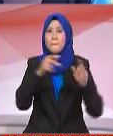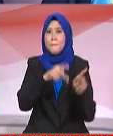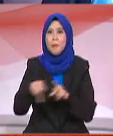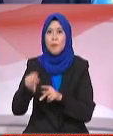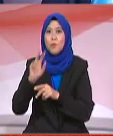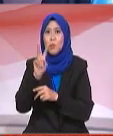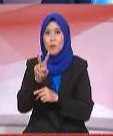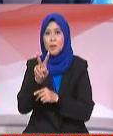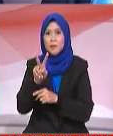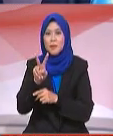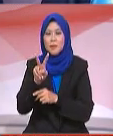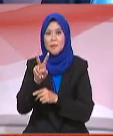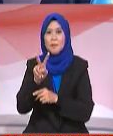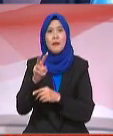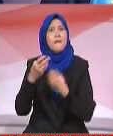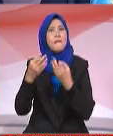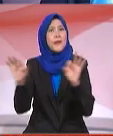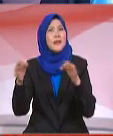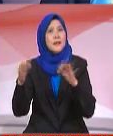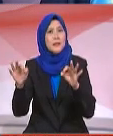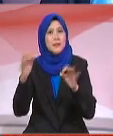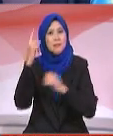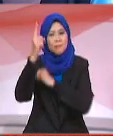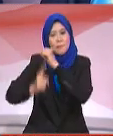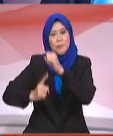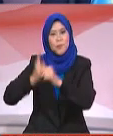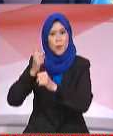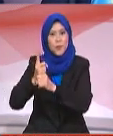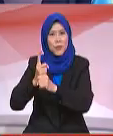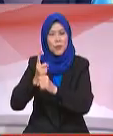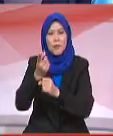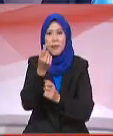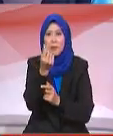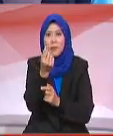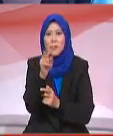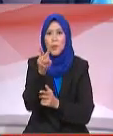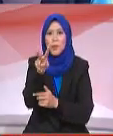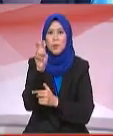kita memberi perlindungan percuma selama setahun bernilai